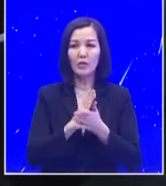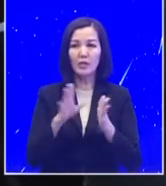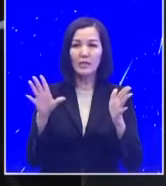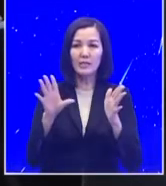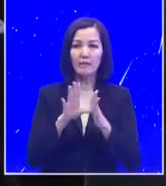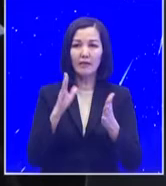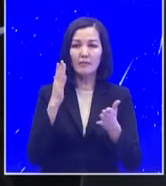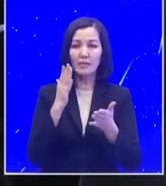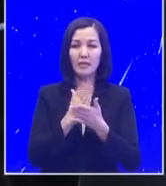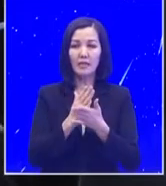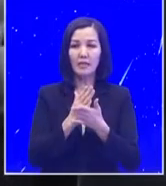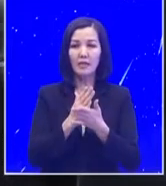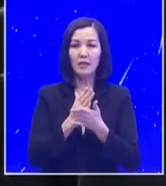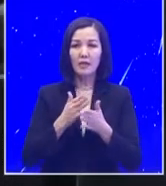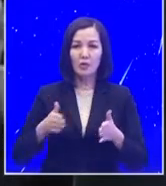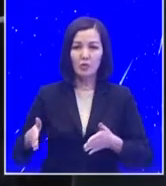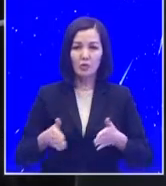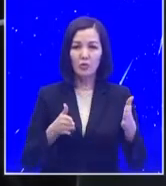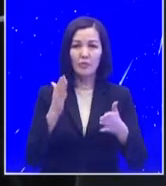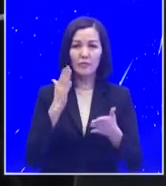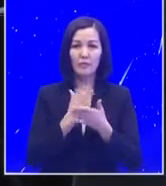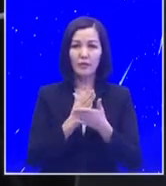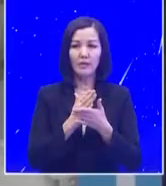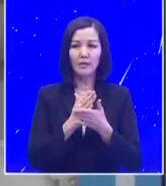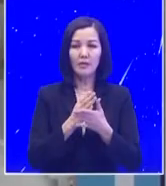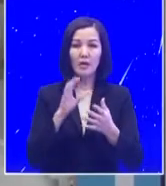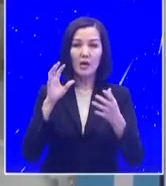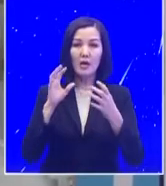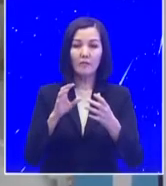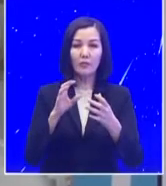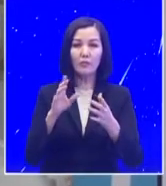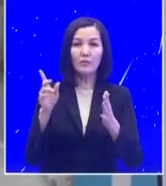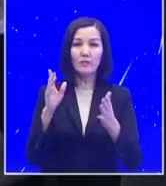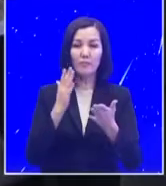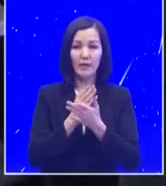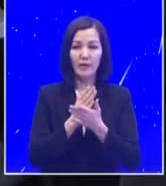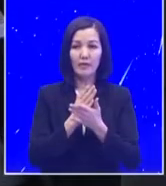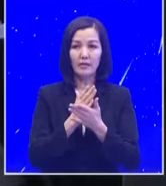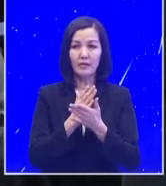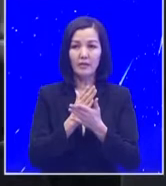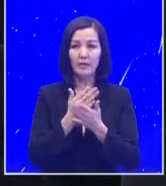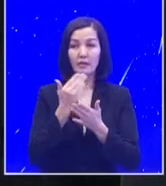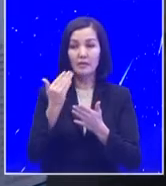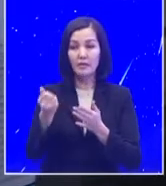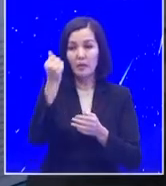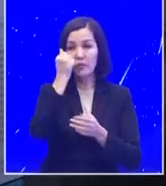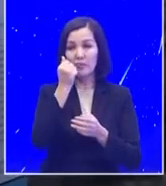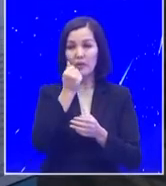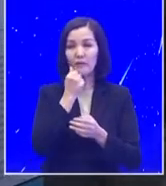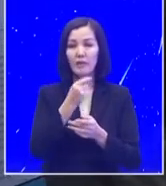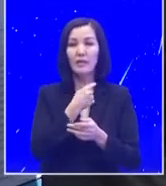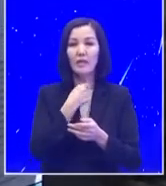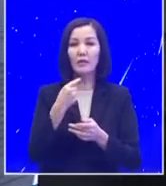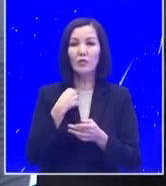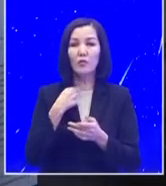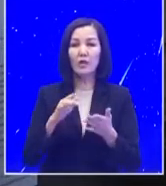Светіміз келді. Жолымыз бар. Автобустарымыз жүріп жатыр енді. Сіздерге көп рахмет. Талдықорған